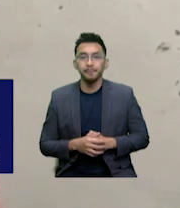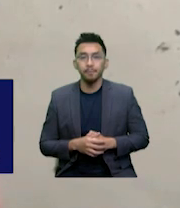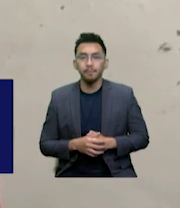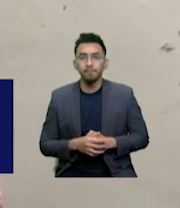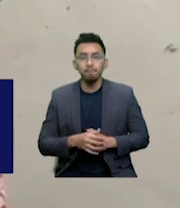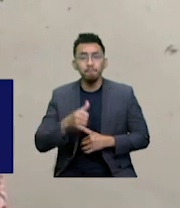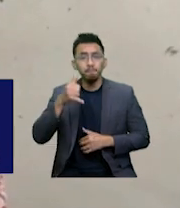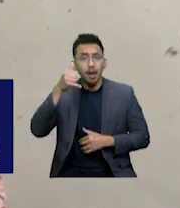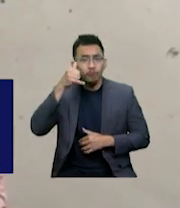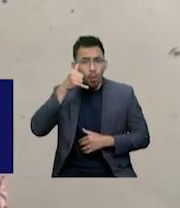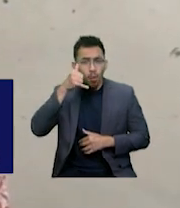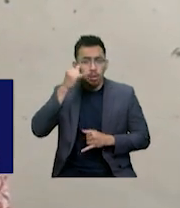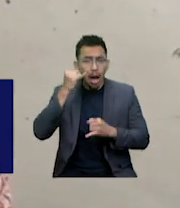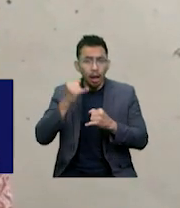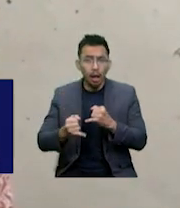nelpon yang terakhir